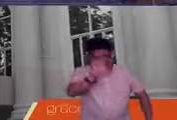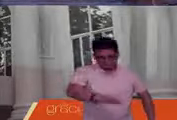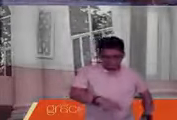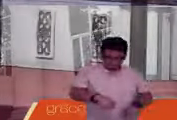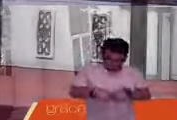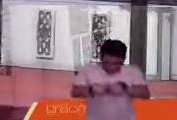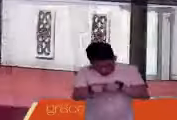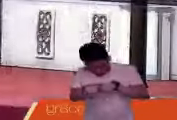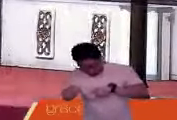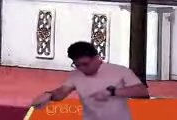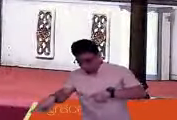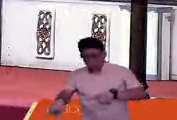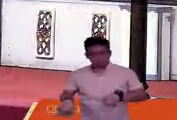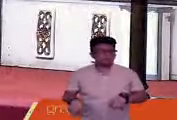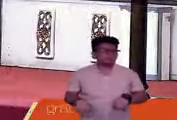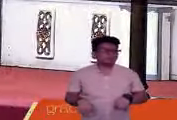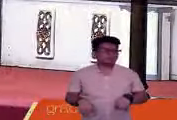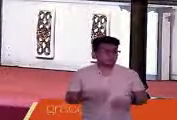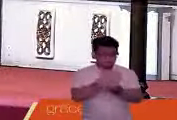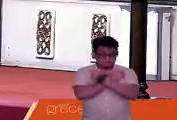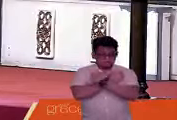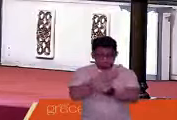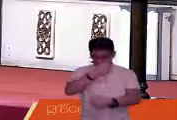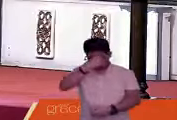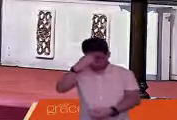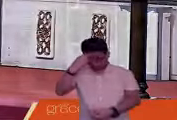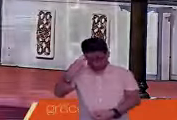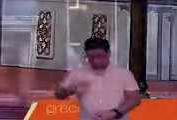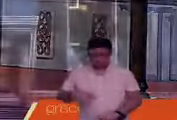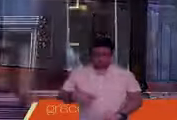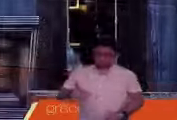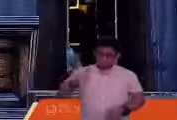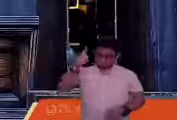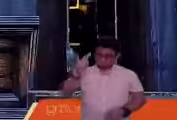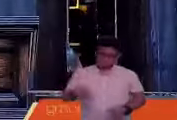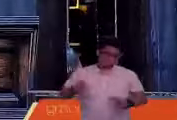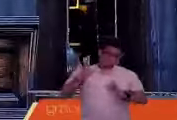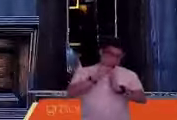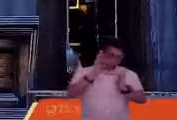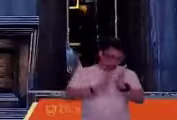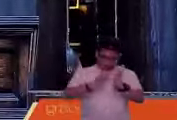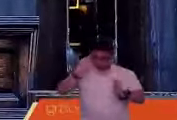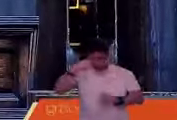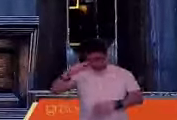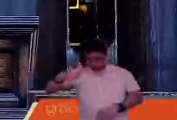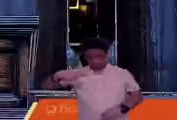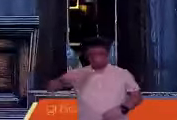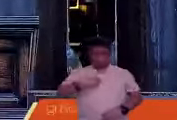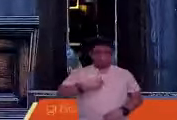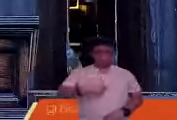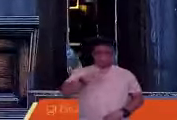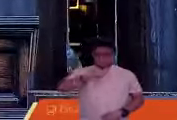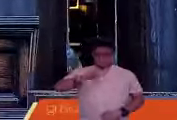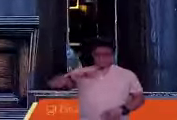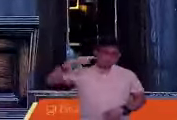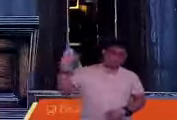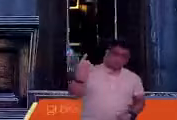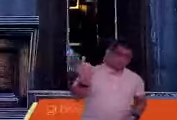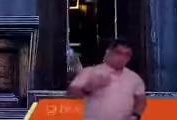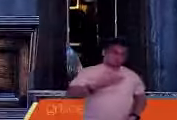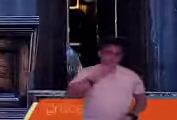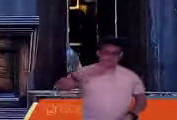Kay gugma gud siya. Therefore, His will for me is always the best. And His will for you